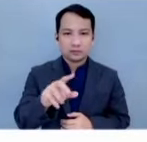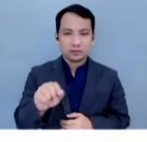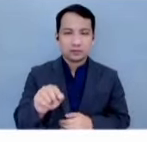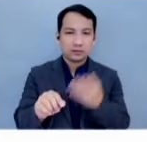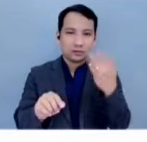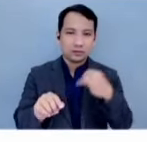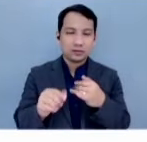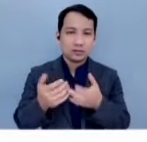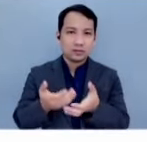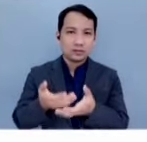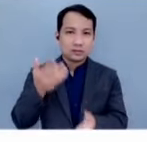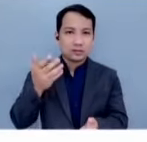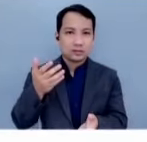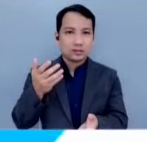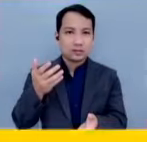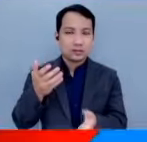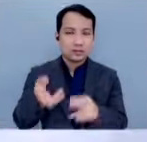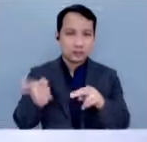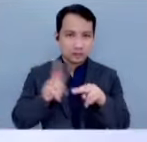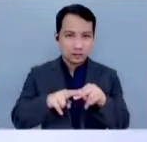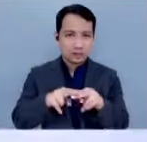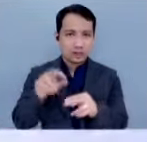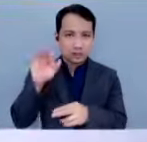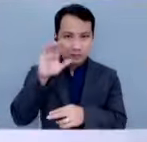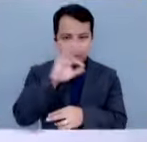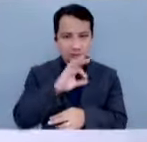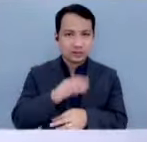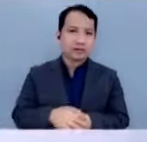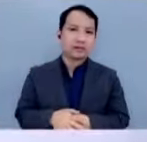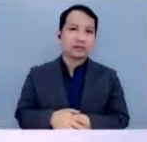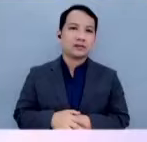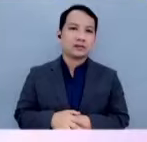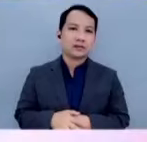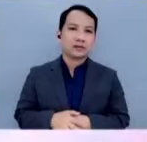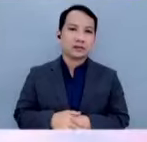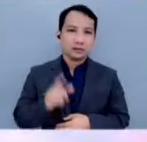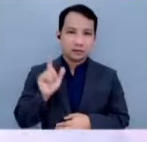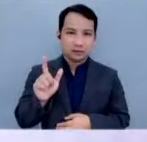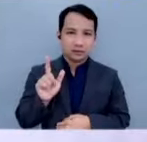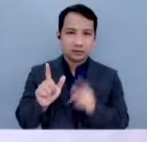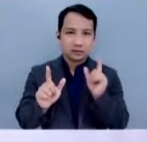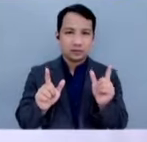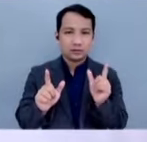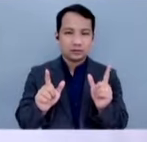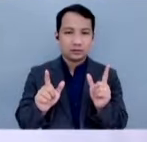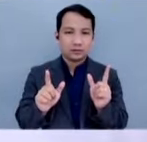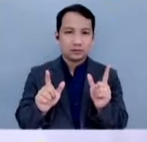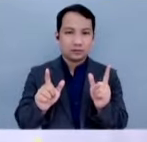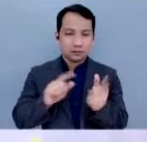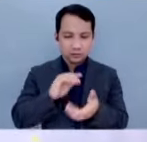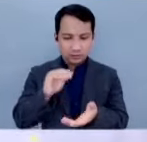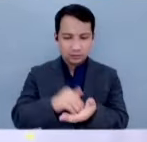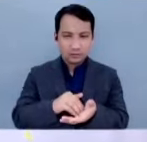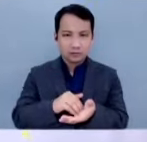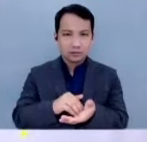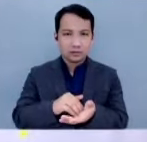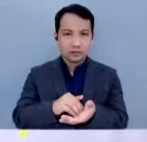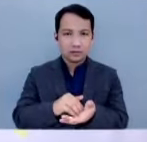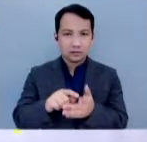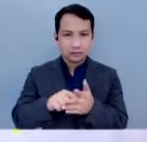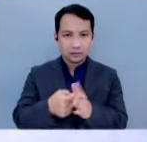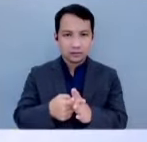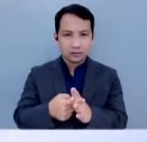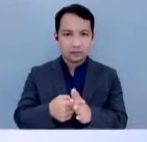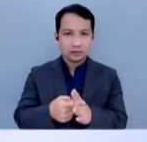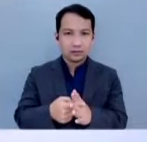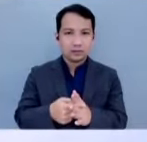sa kanya ng dagdag kita. Taong 2020, sa kalagitnaan ng pandemic, sinimulan ni Ramonito,